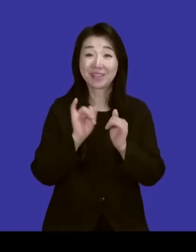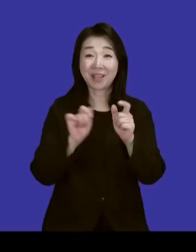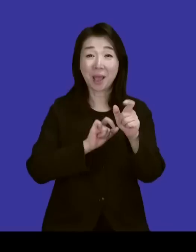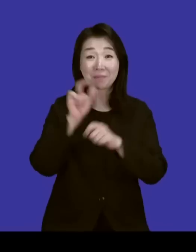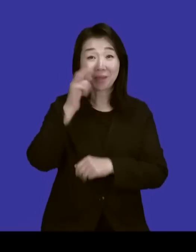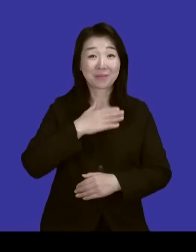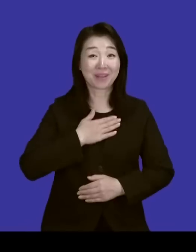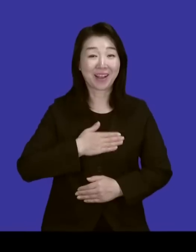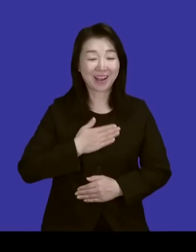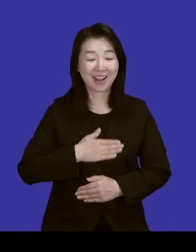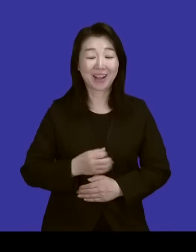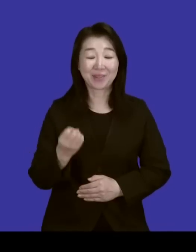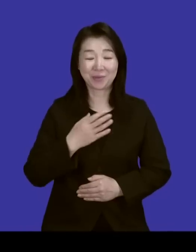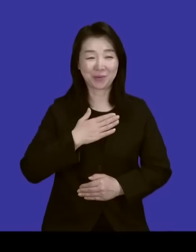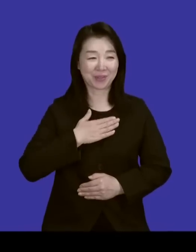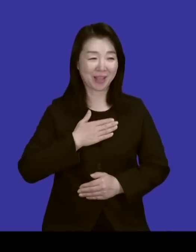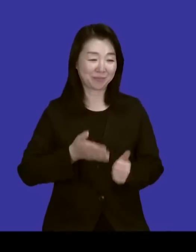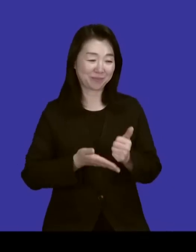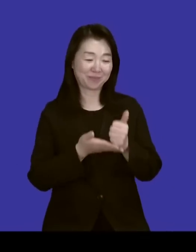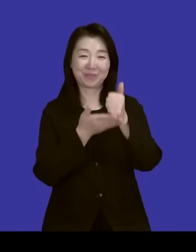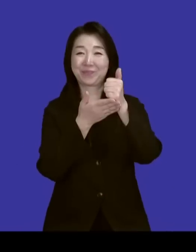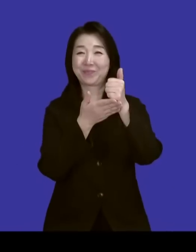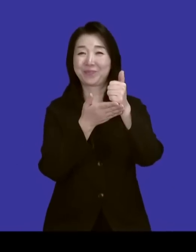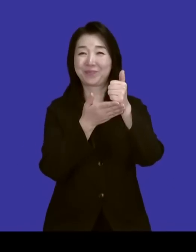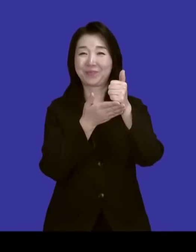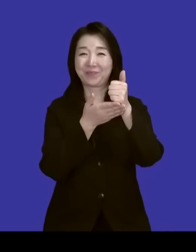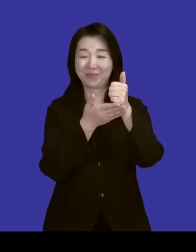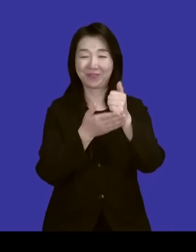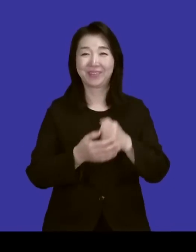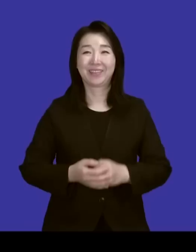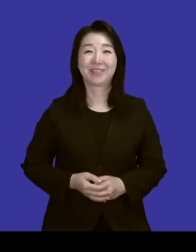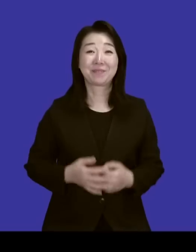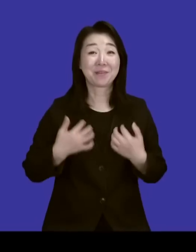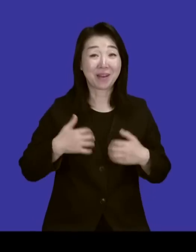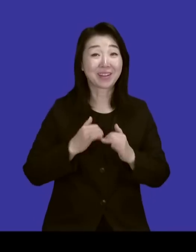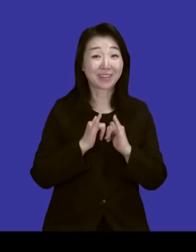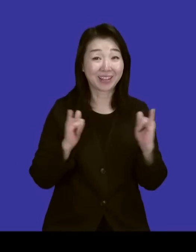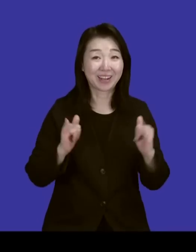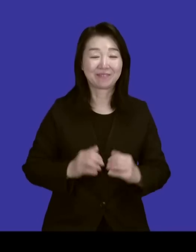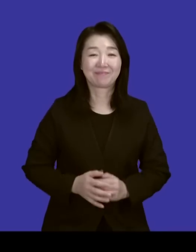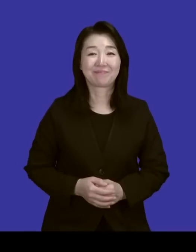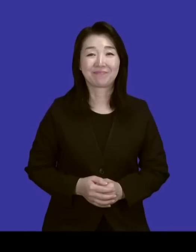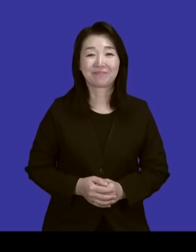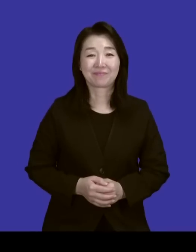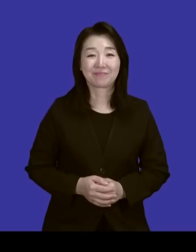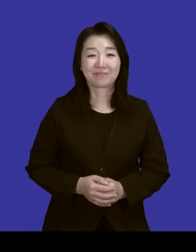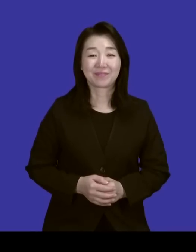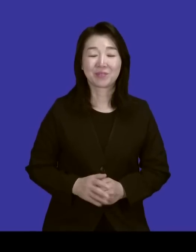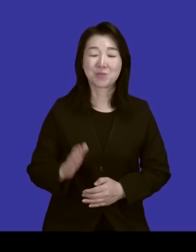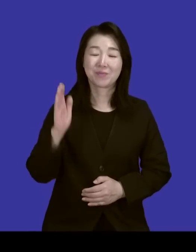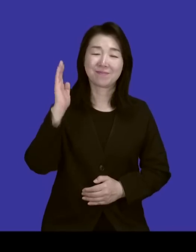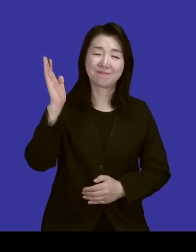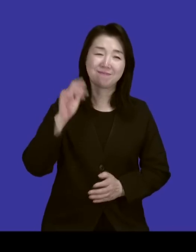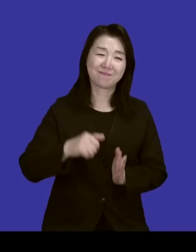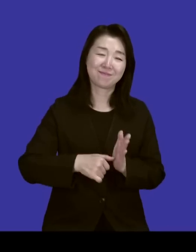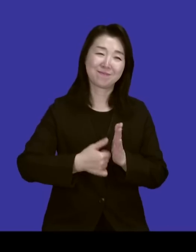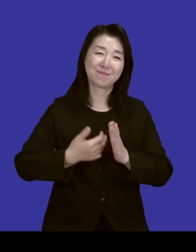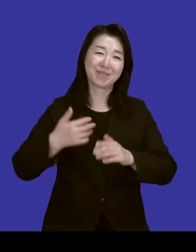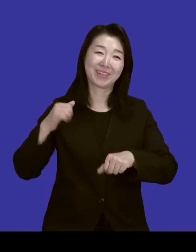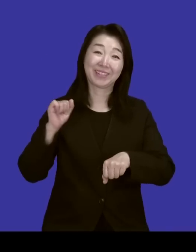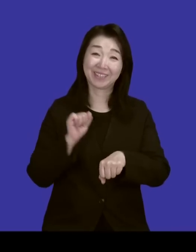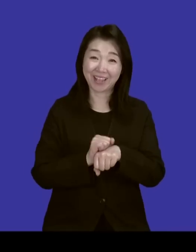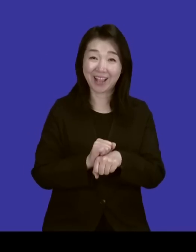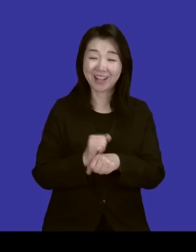다 아는 그리고 저도 너무나 존경하는 정말 반가운 분을 모셨습니다. 네, 특히 명설교가셔서 저도